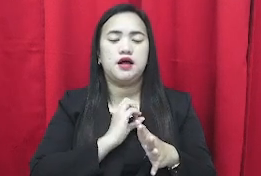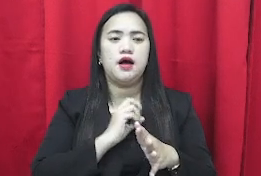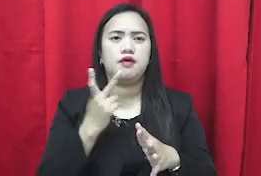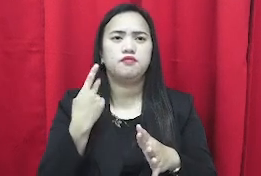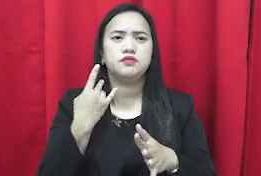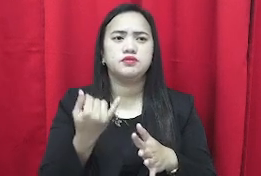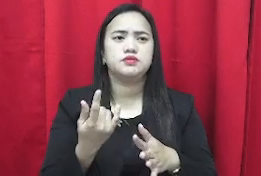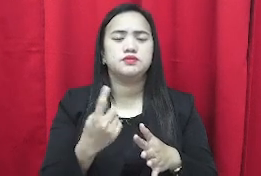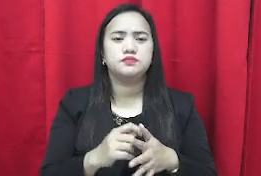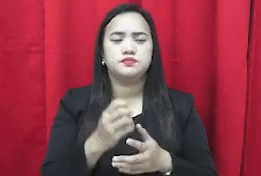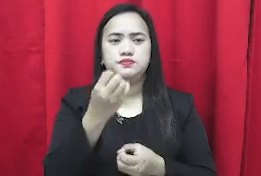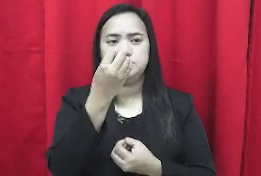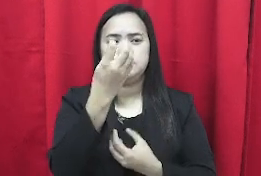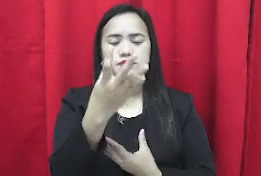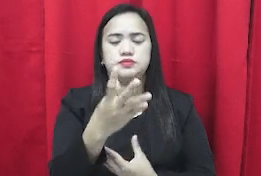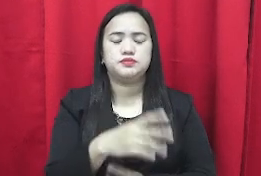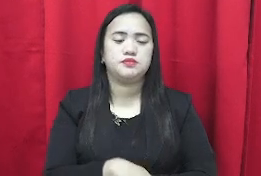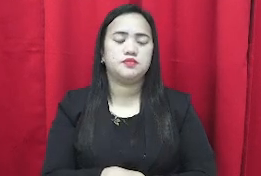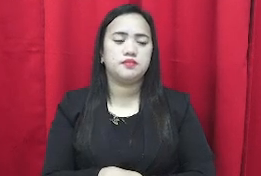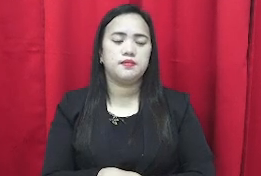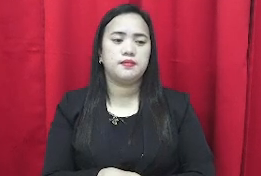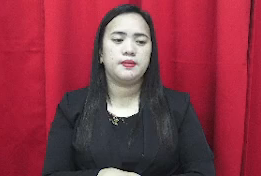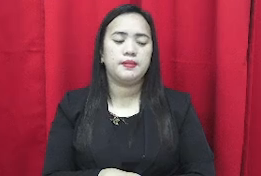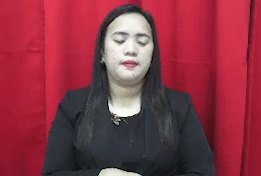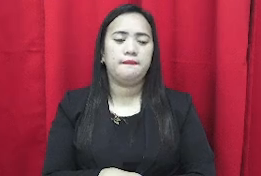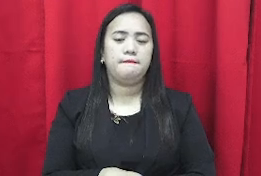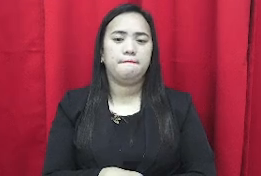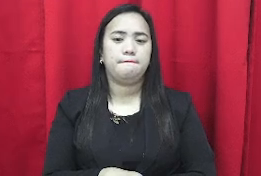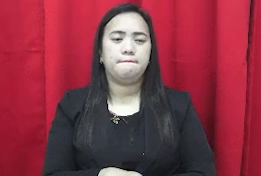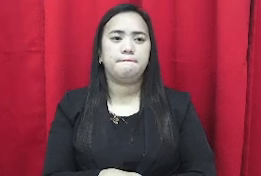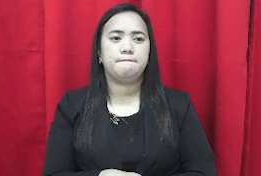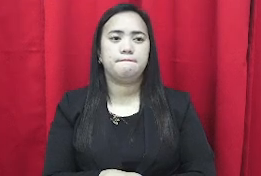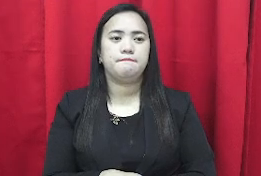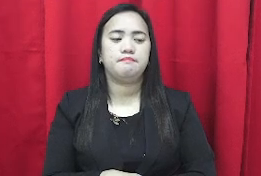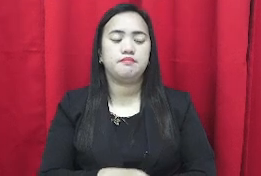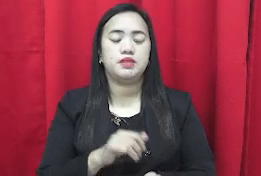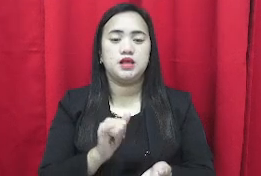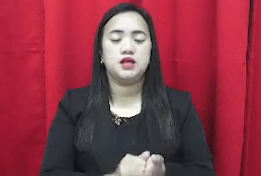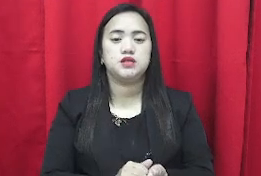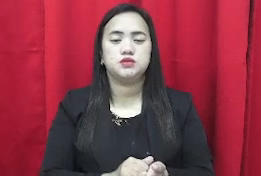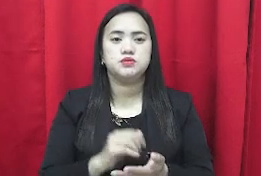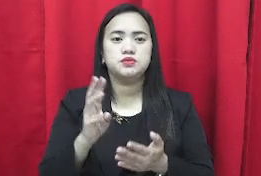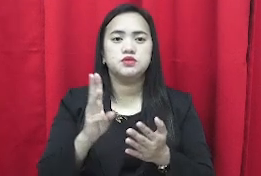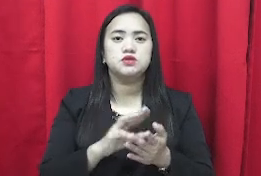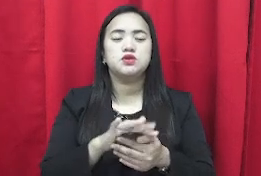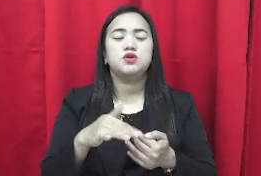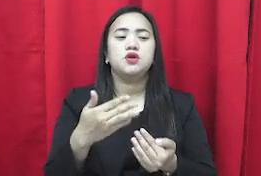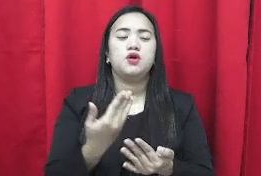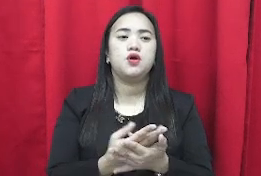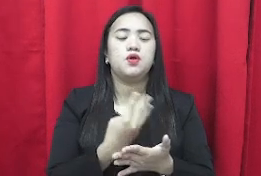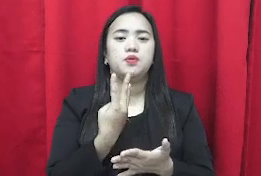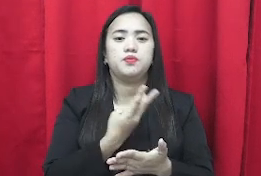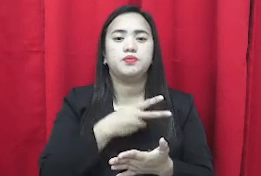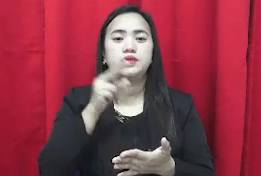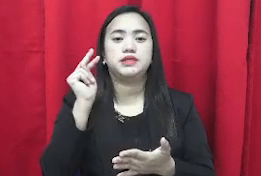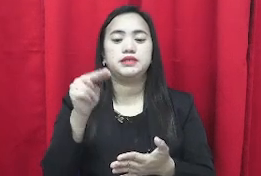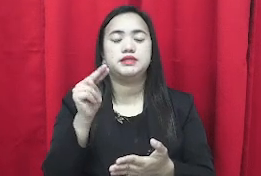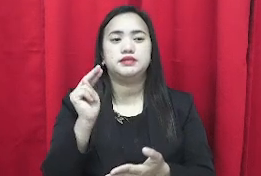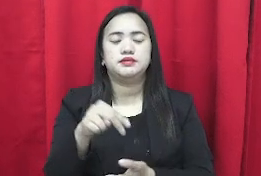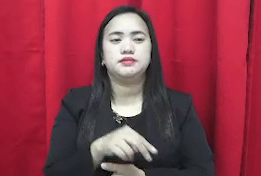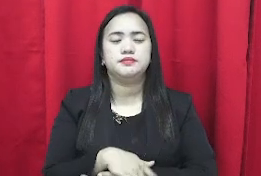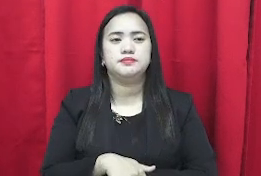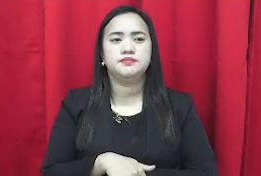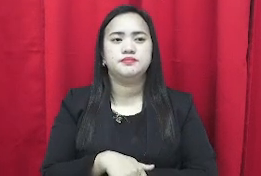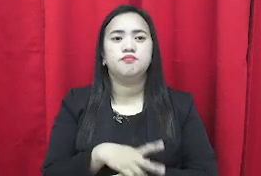atung pagsunod talaga is kailangan na kailangan po dahil sa Sabi nga